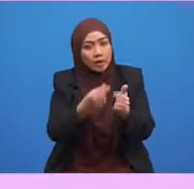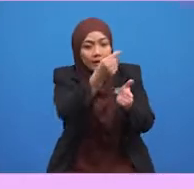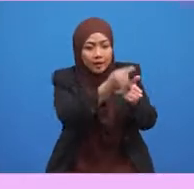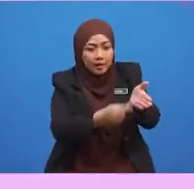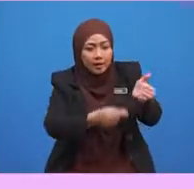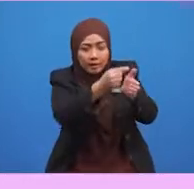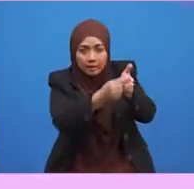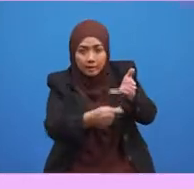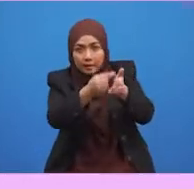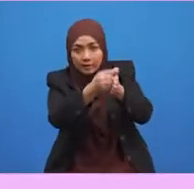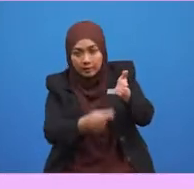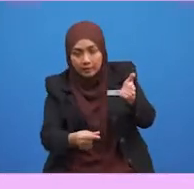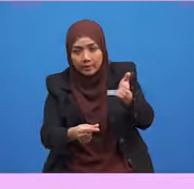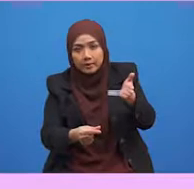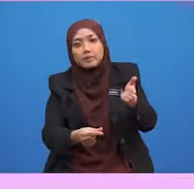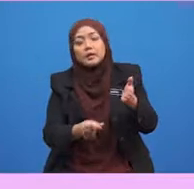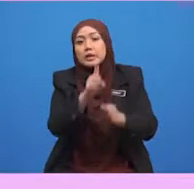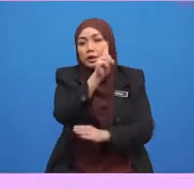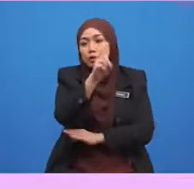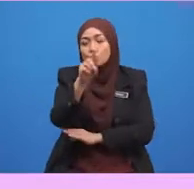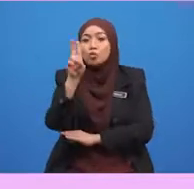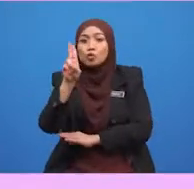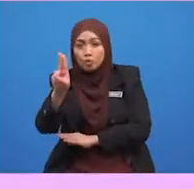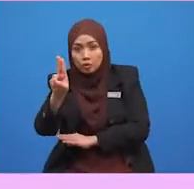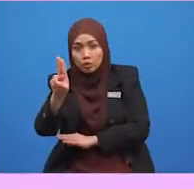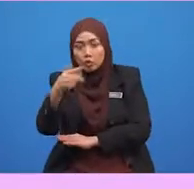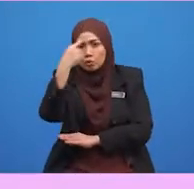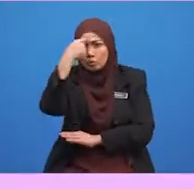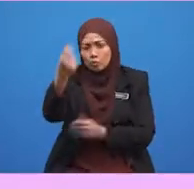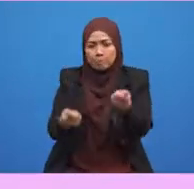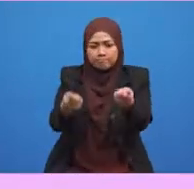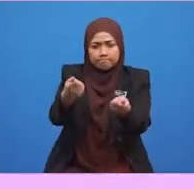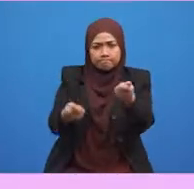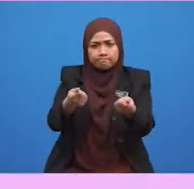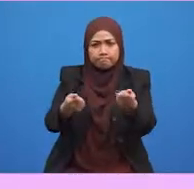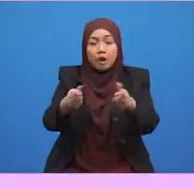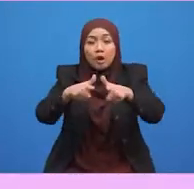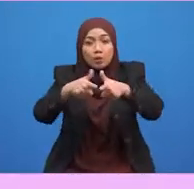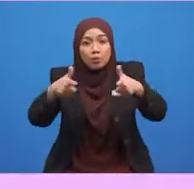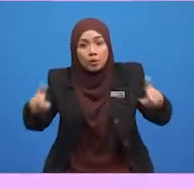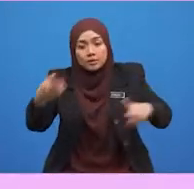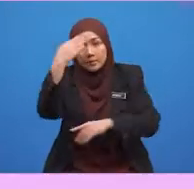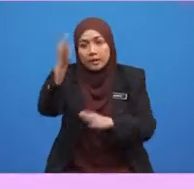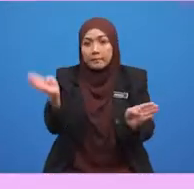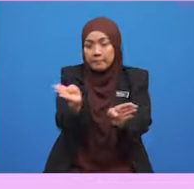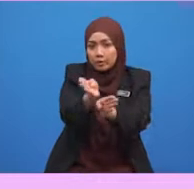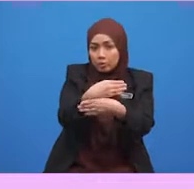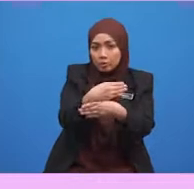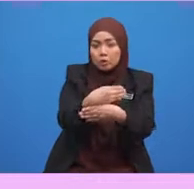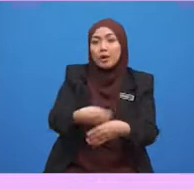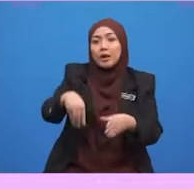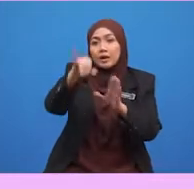berjarak 1 unit untuk menganggarkan luas bagi bentuk seperti dalam paparan